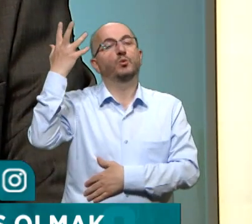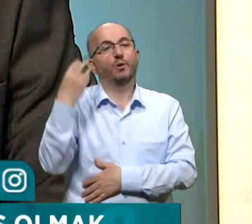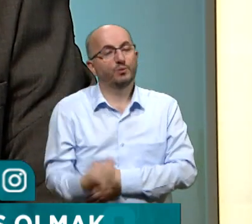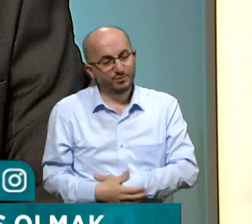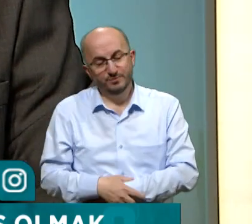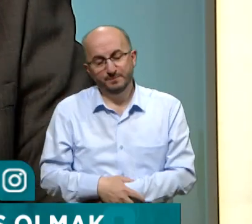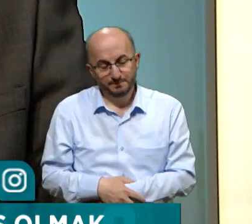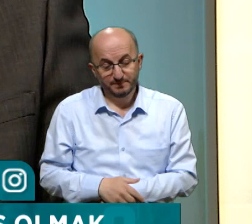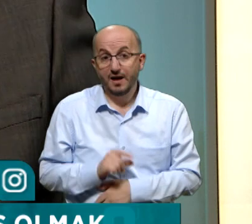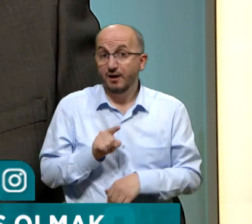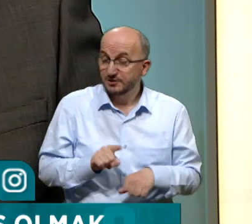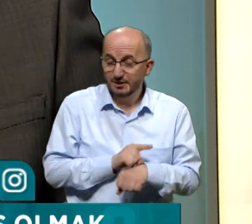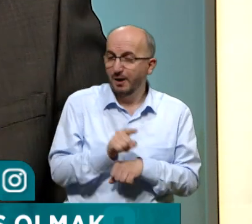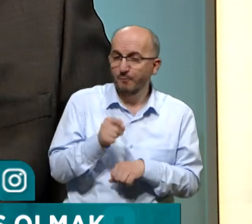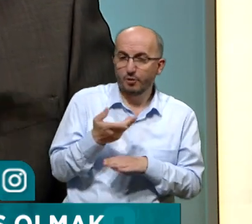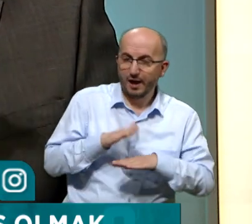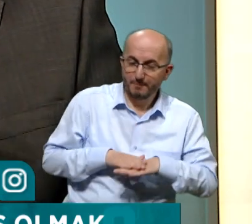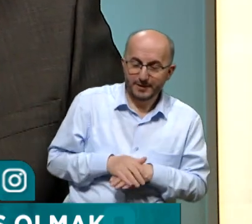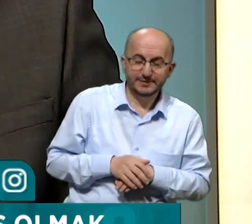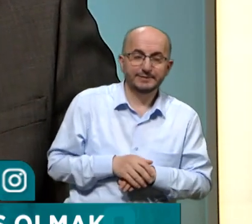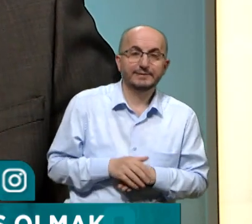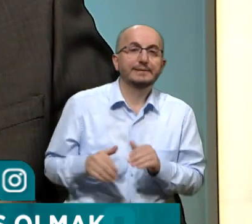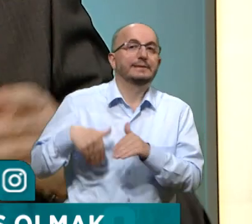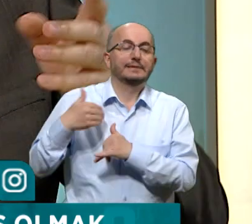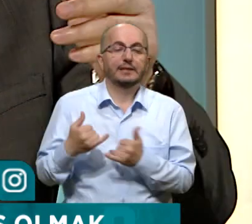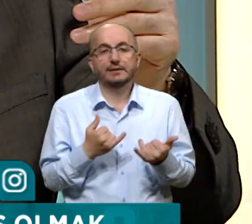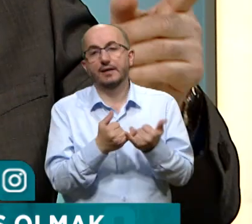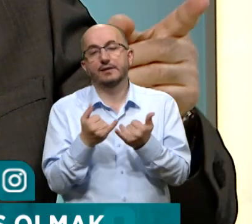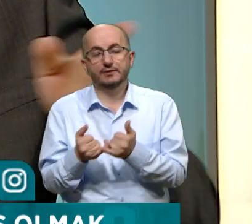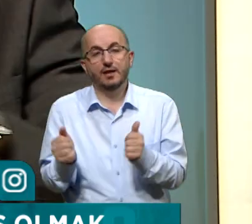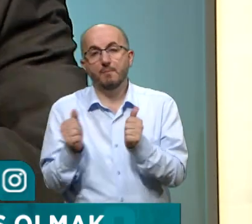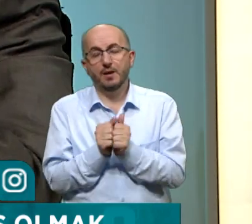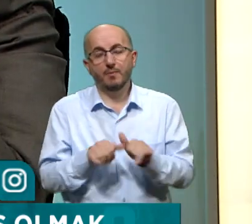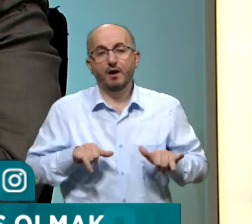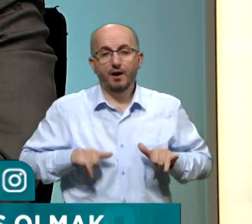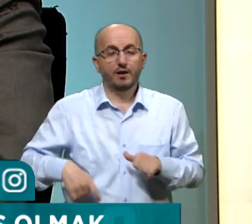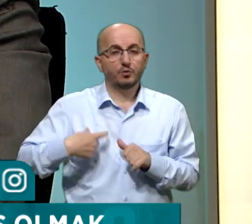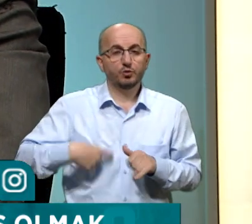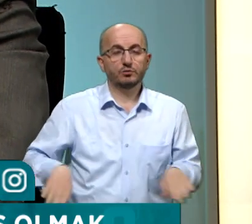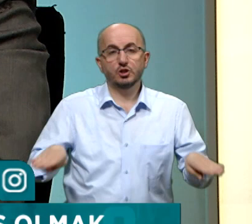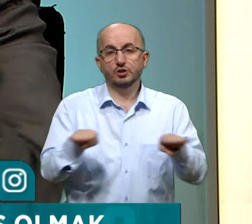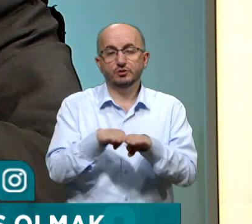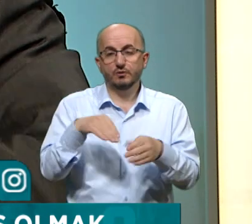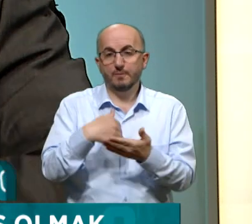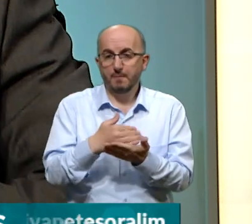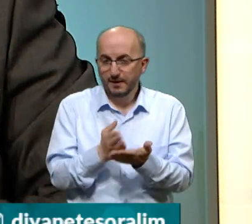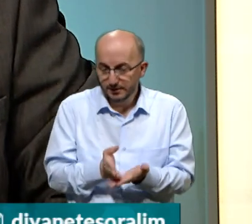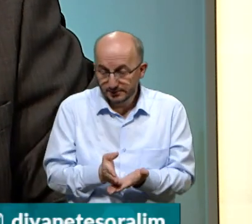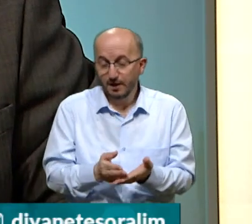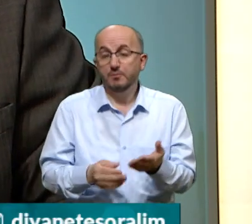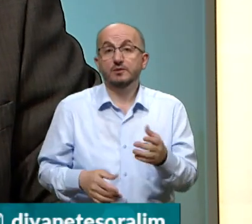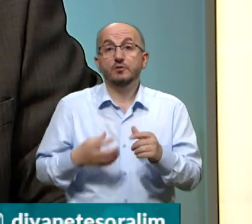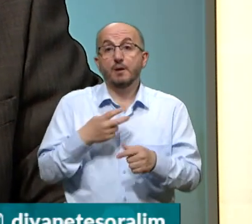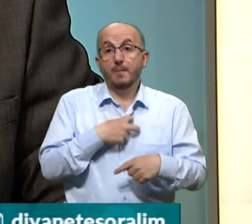nurdur O zaman işte bu ne yapar diğer kardeşiyle beraber aynı vasıfları eşit olarak paylaştı bir